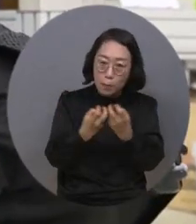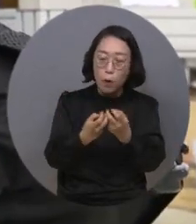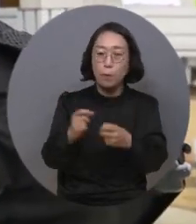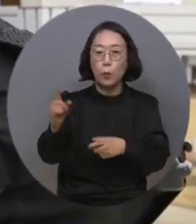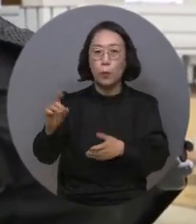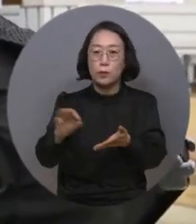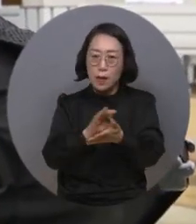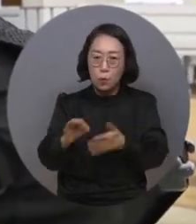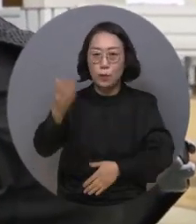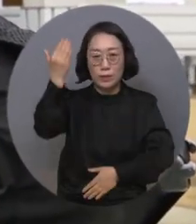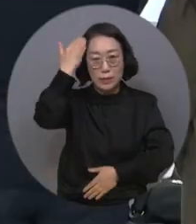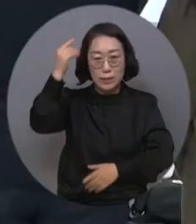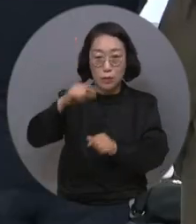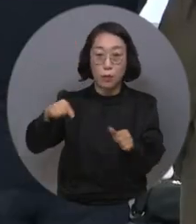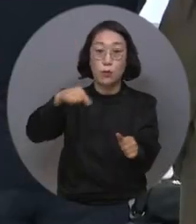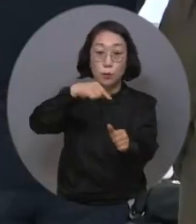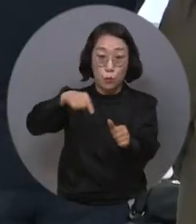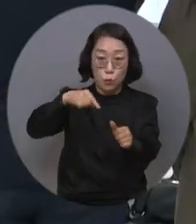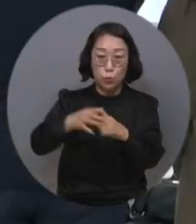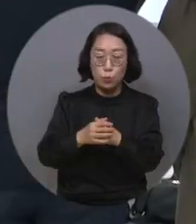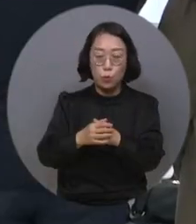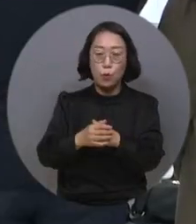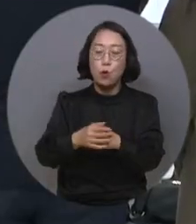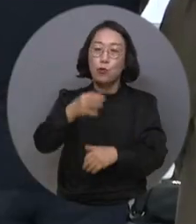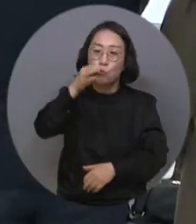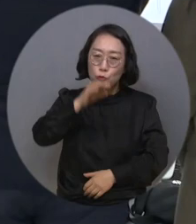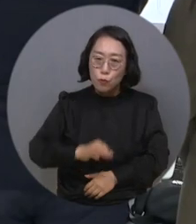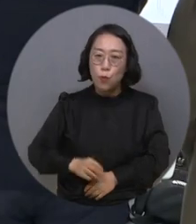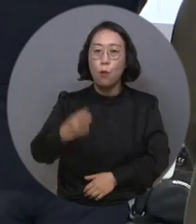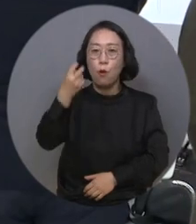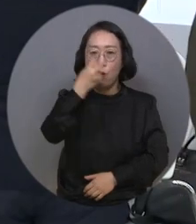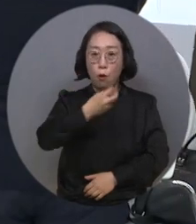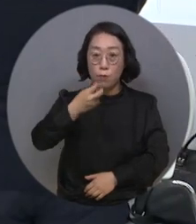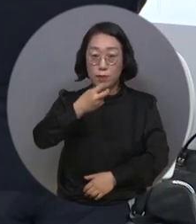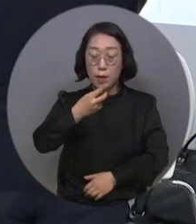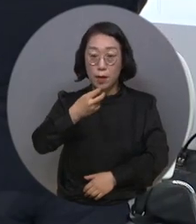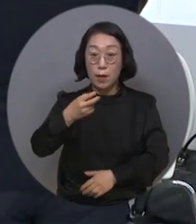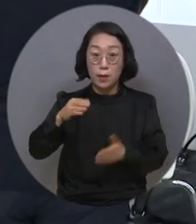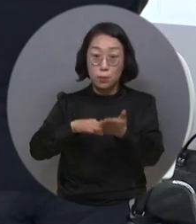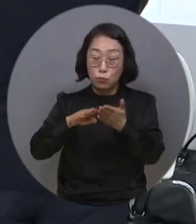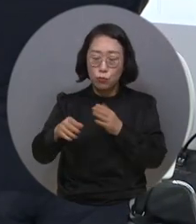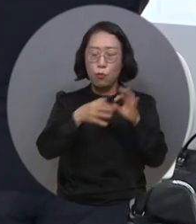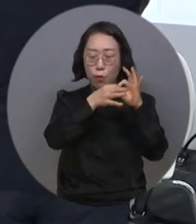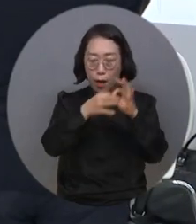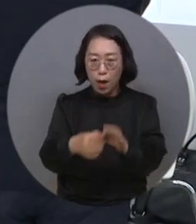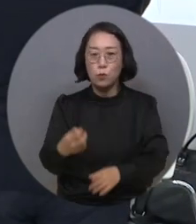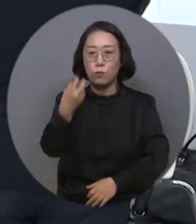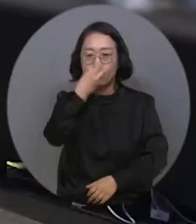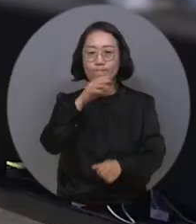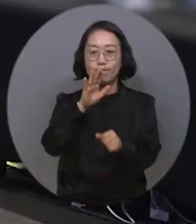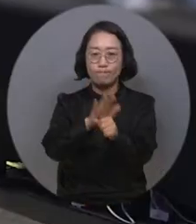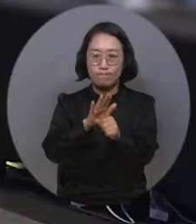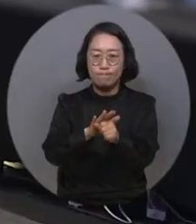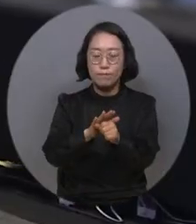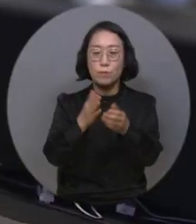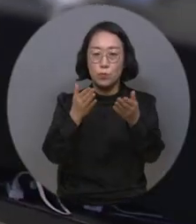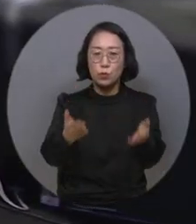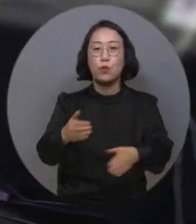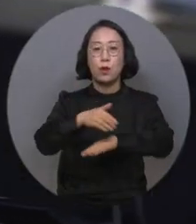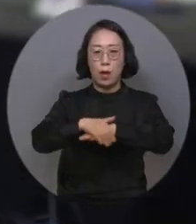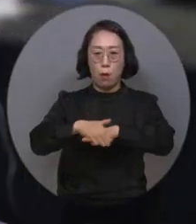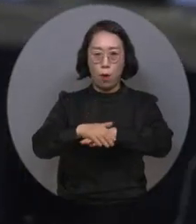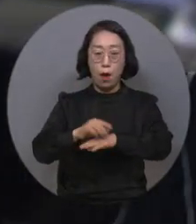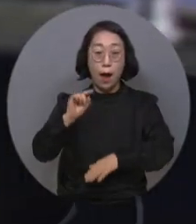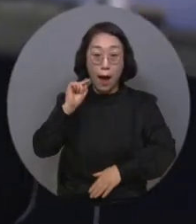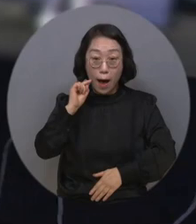보조공학 전문가의 교육 보족에게 유효성 검사 등 사후관리도 철저 이루어질 계획입니다이를 위해